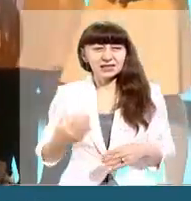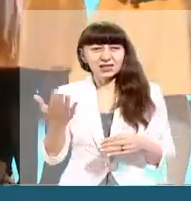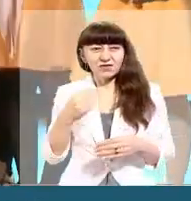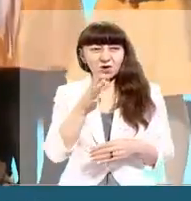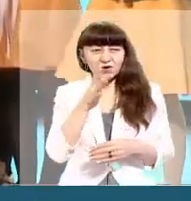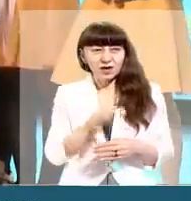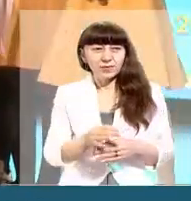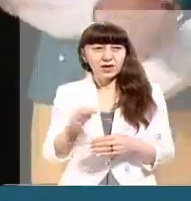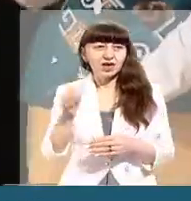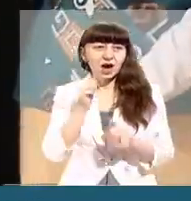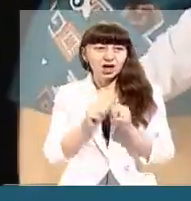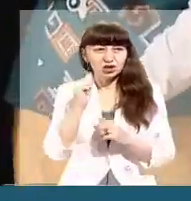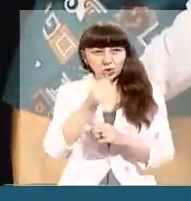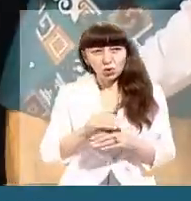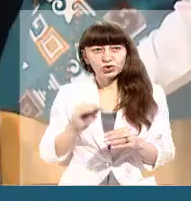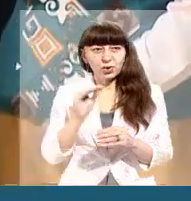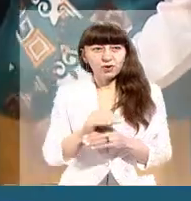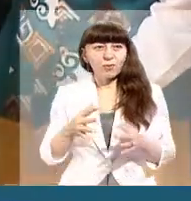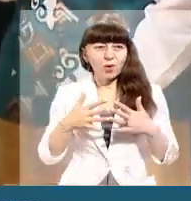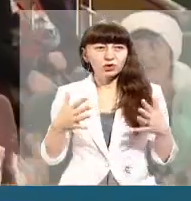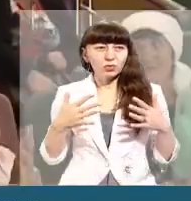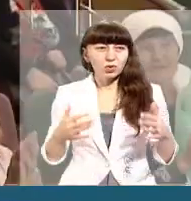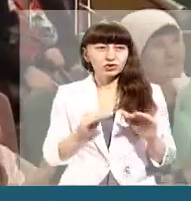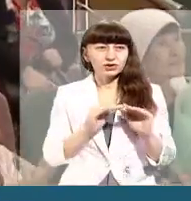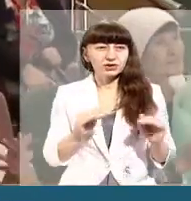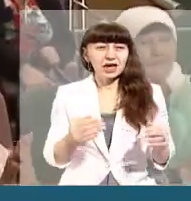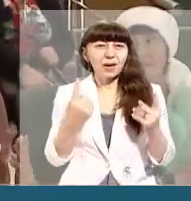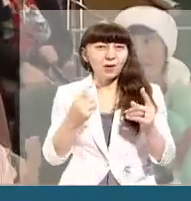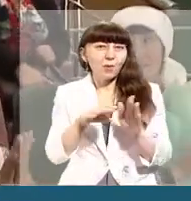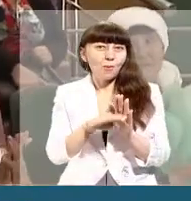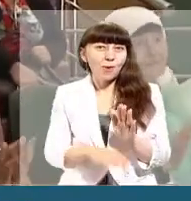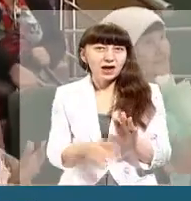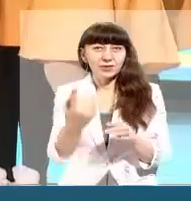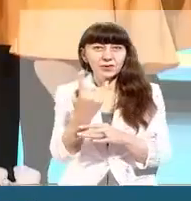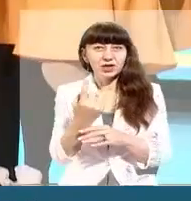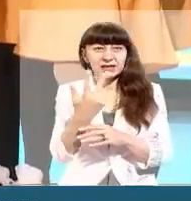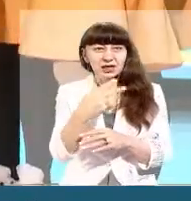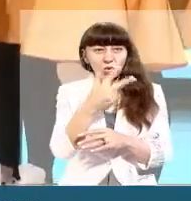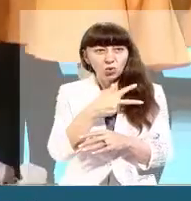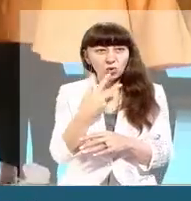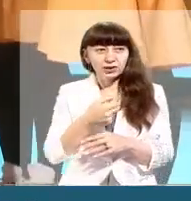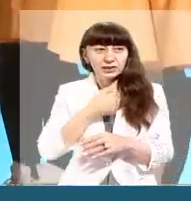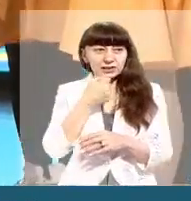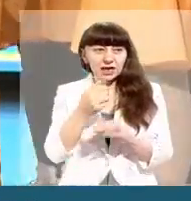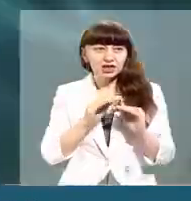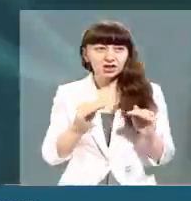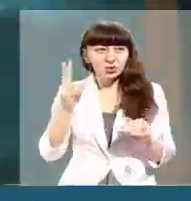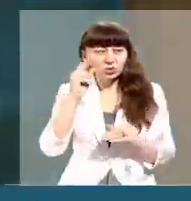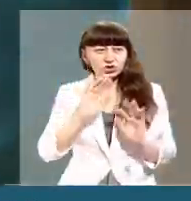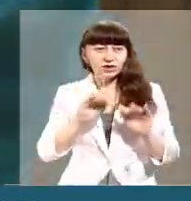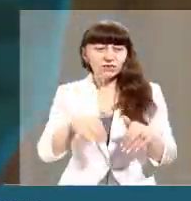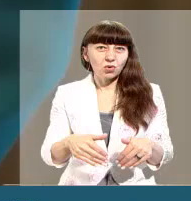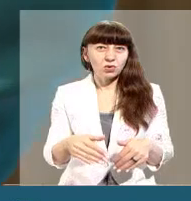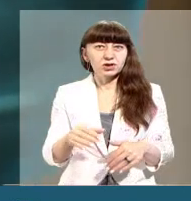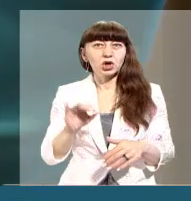пор ежегодно в их доме становилось все оживленнее. Сейчас самому маленькому члену семьи всего 3 года. Старшие дети учатся в